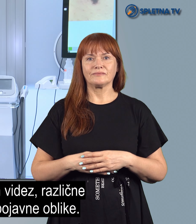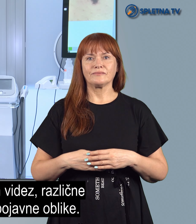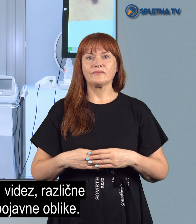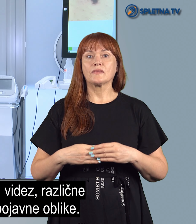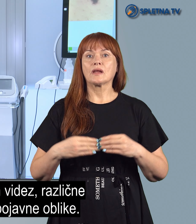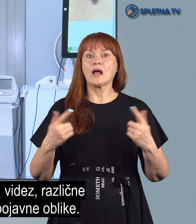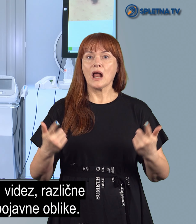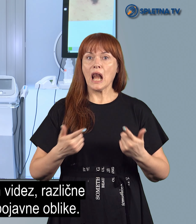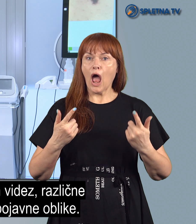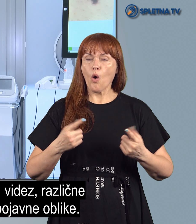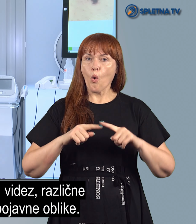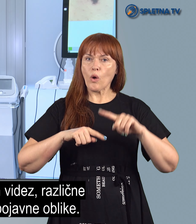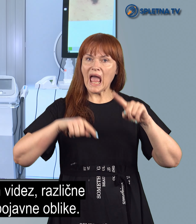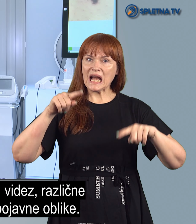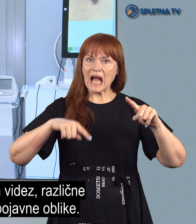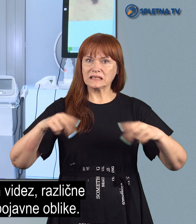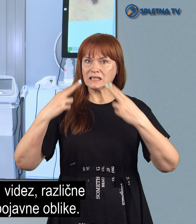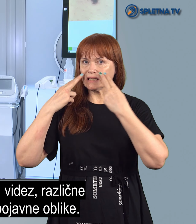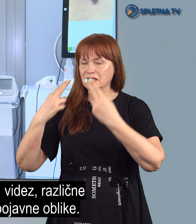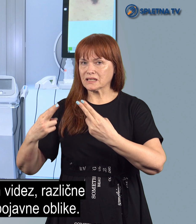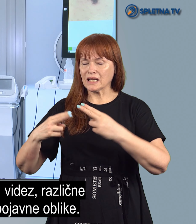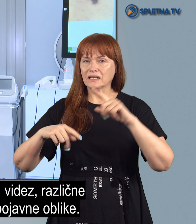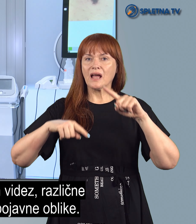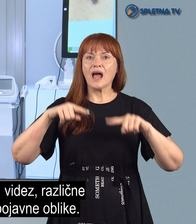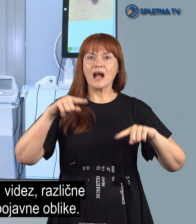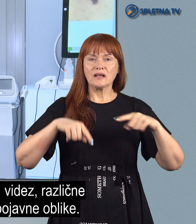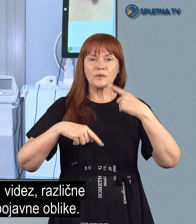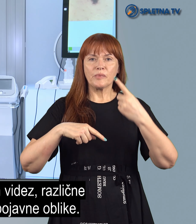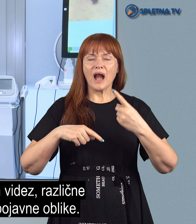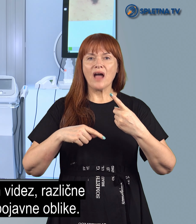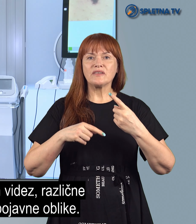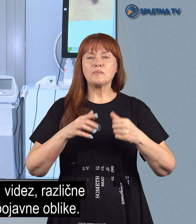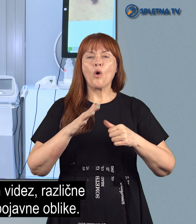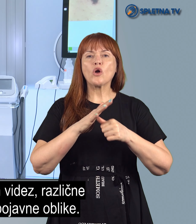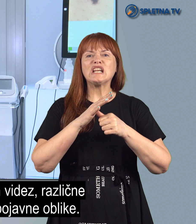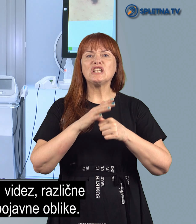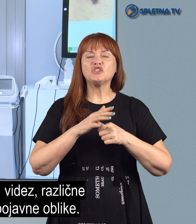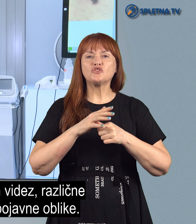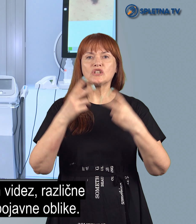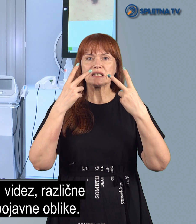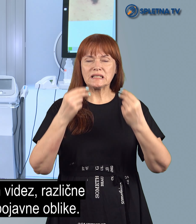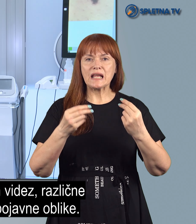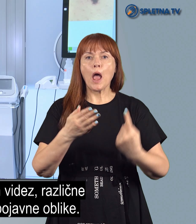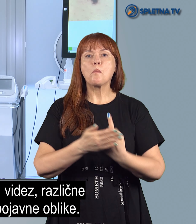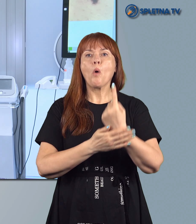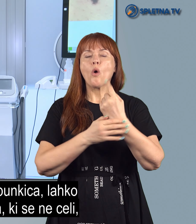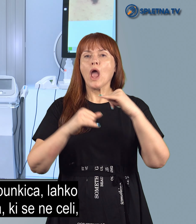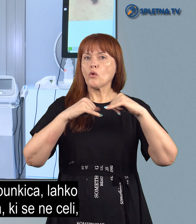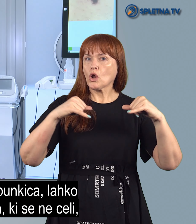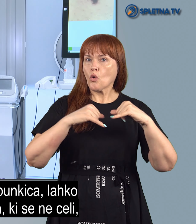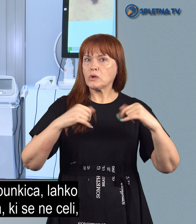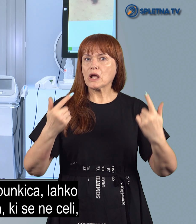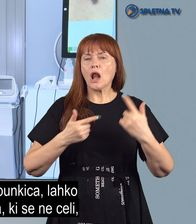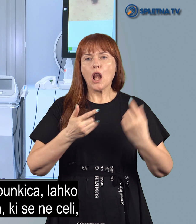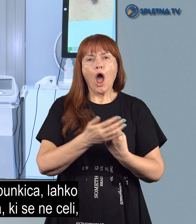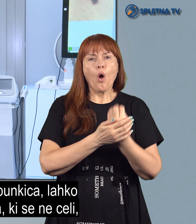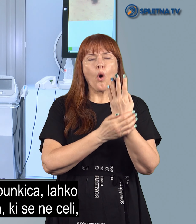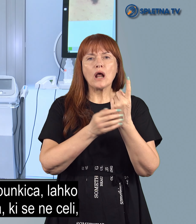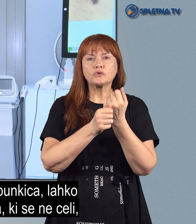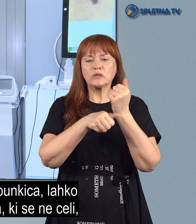Lahko različen izgled, različne mi pravimo temu klinične slike ali pa pojavne oblike, lahko raste kot